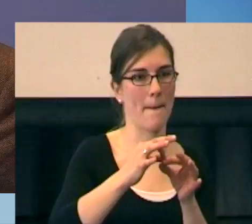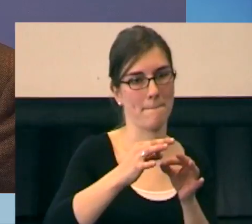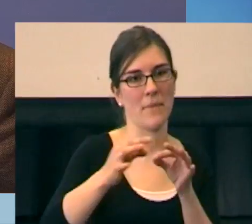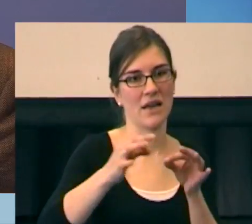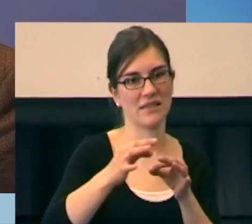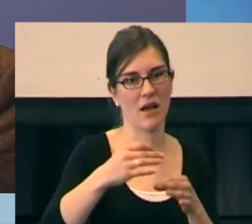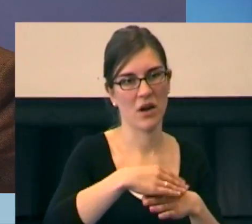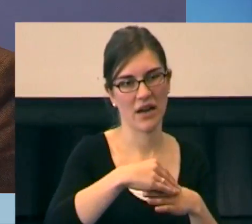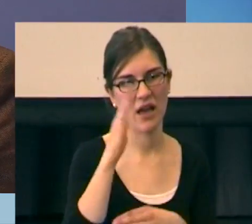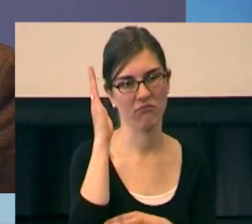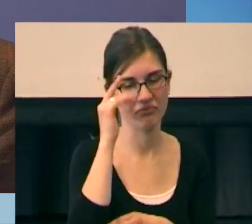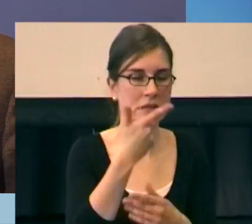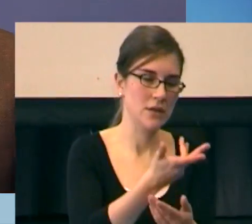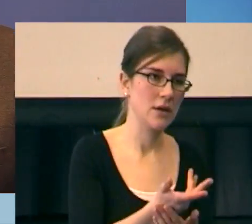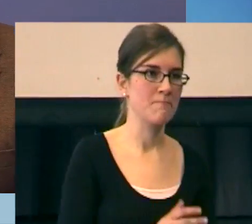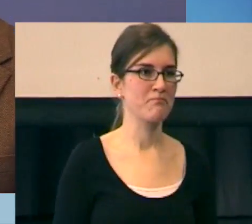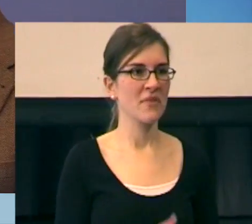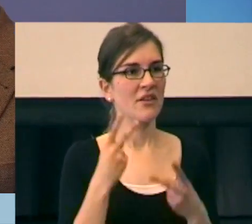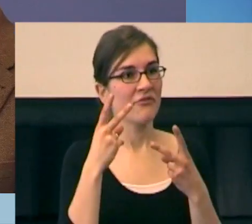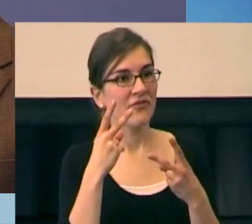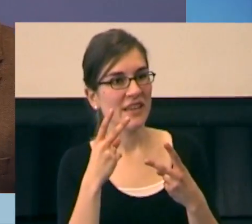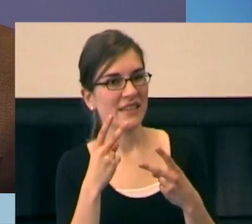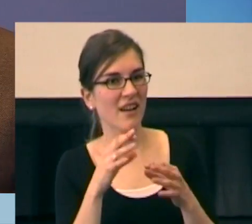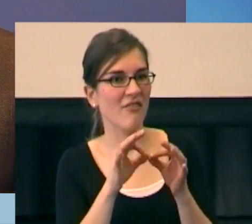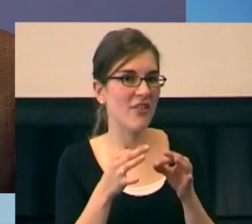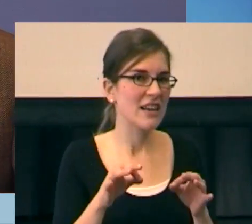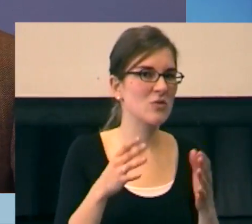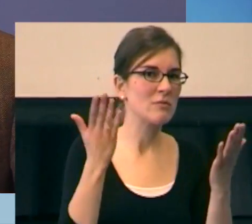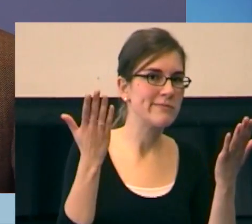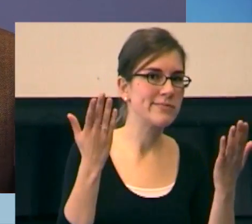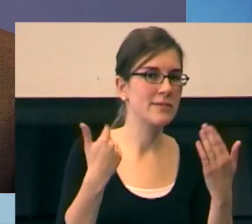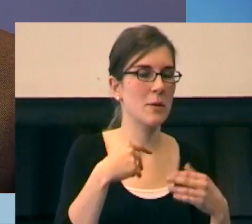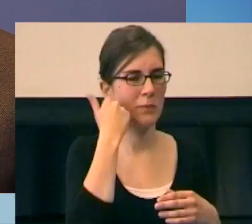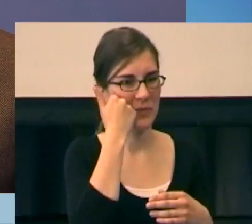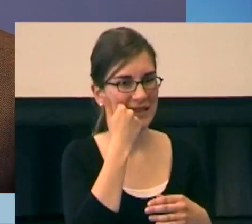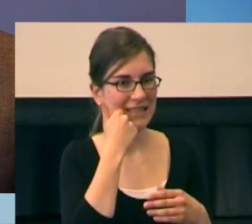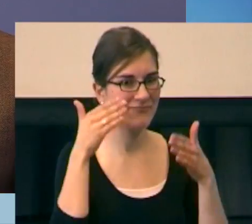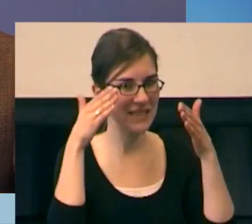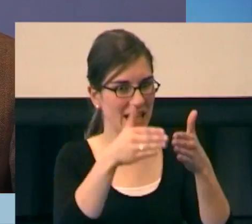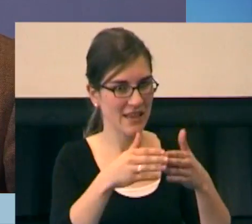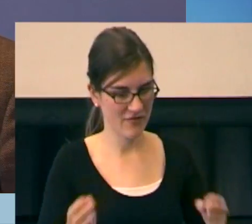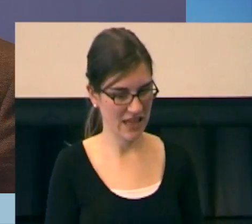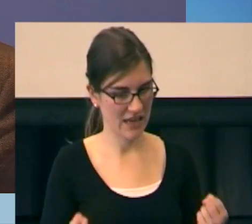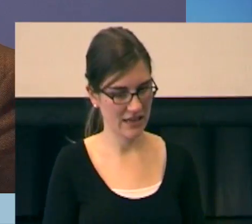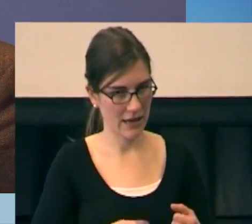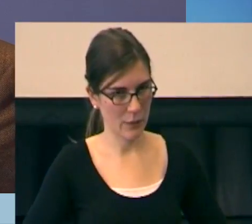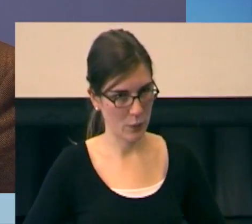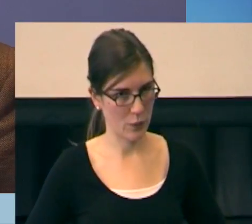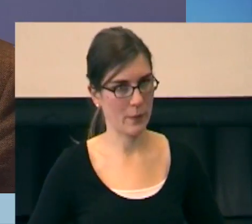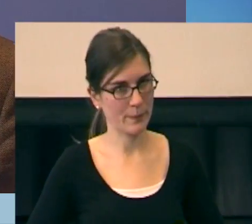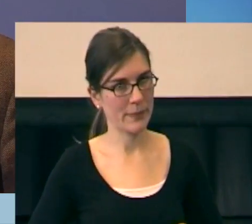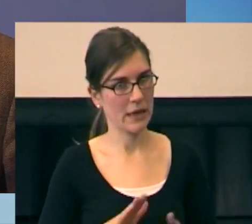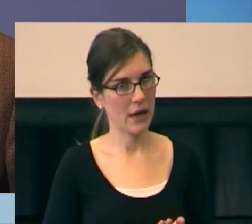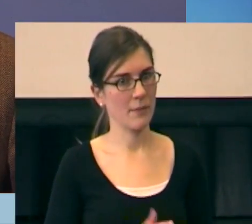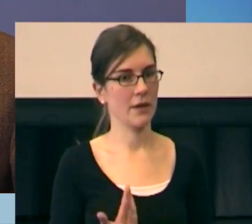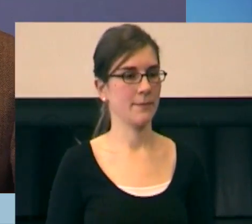einer der wichtigsten Faktoren ist, als Folge der Operation intensiv zu trainieren. Das Problem bei dieser Operations,